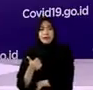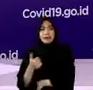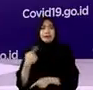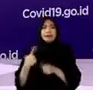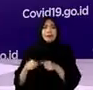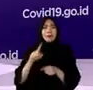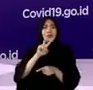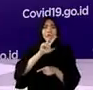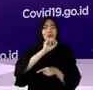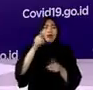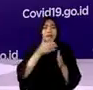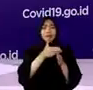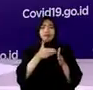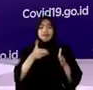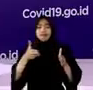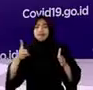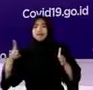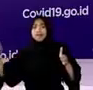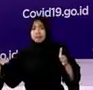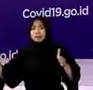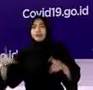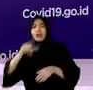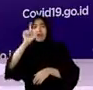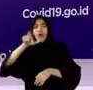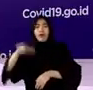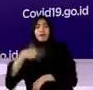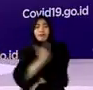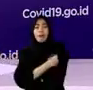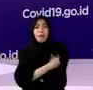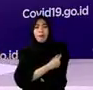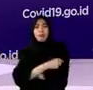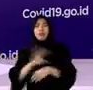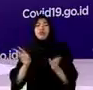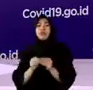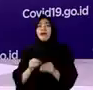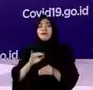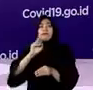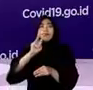2 bulan, angka penerima vaksin masih 3 juta orang.